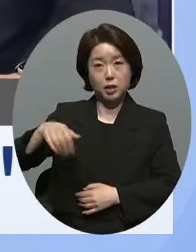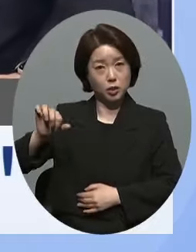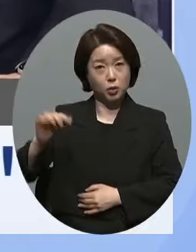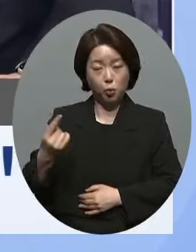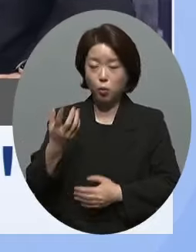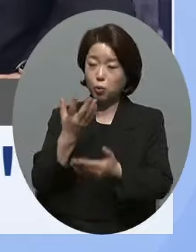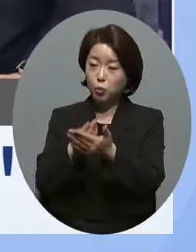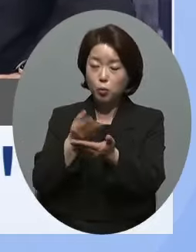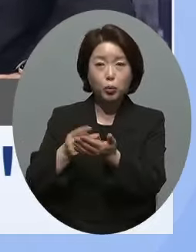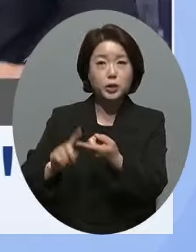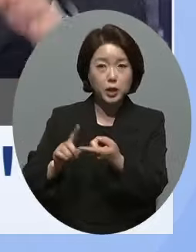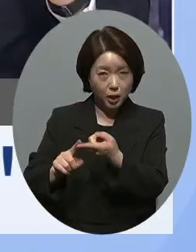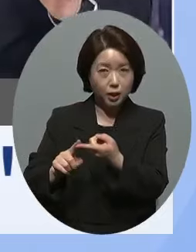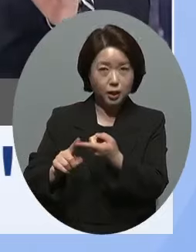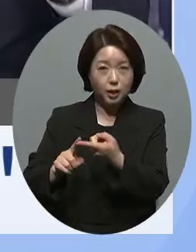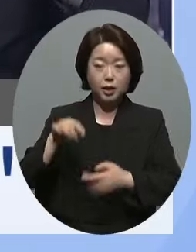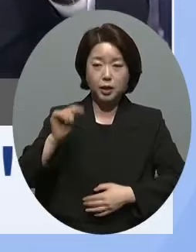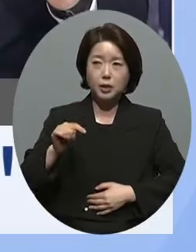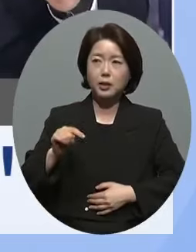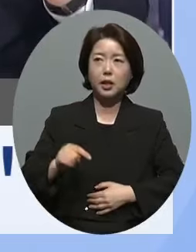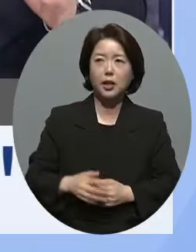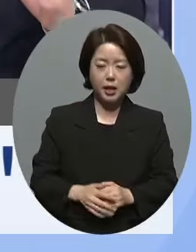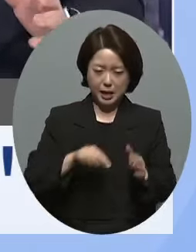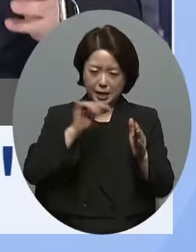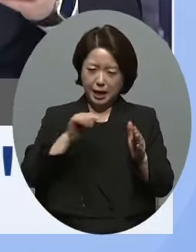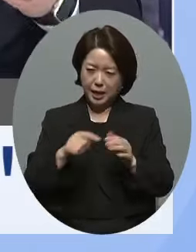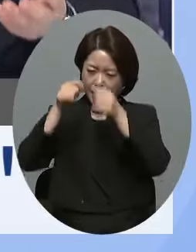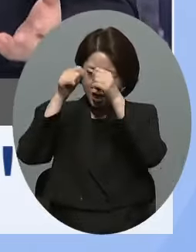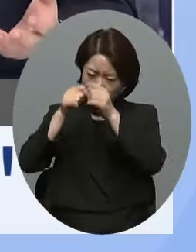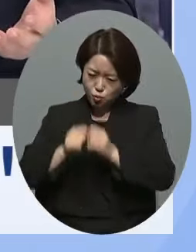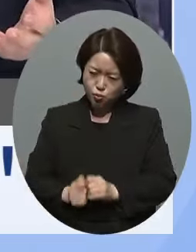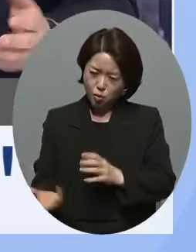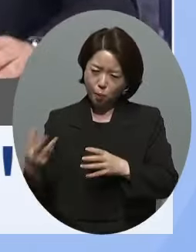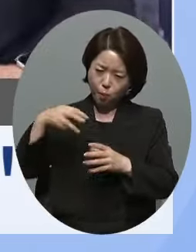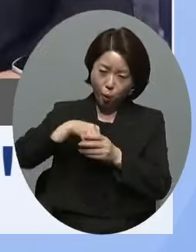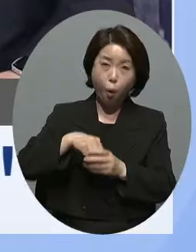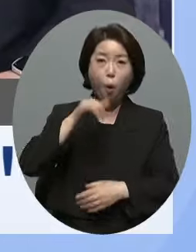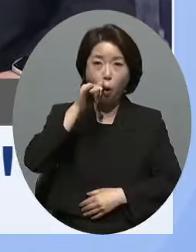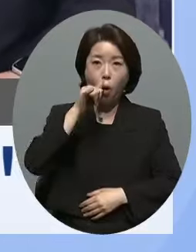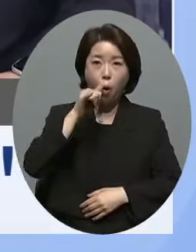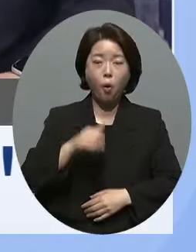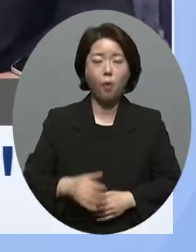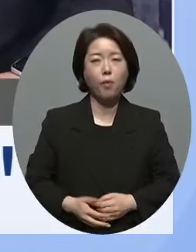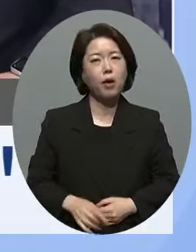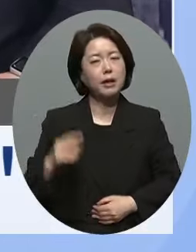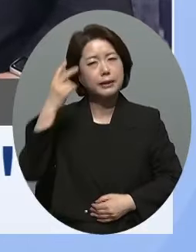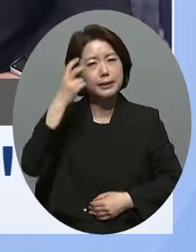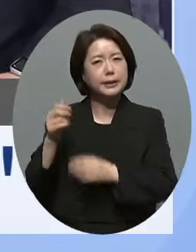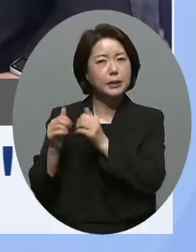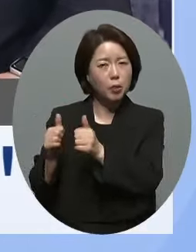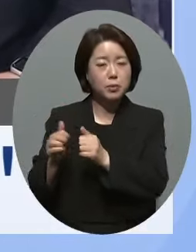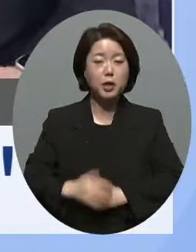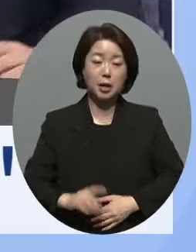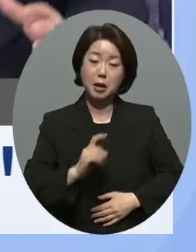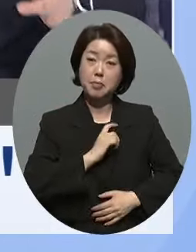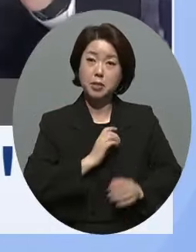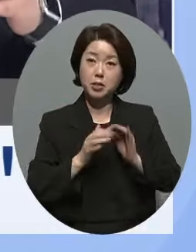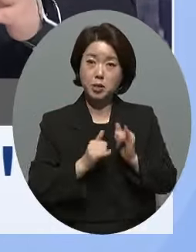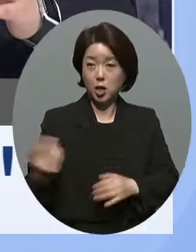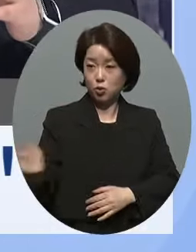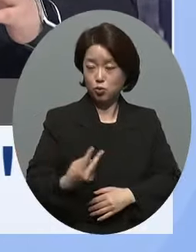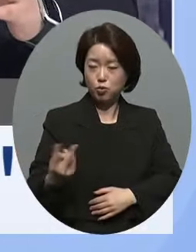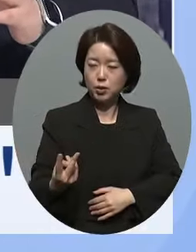가지고는이 녹취록이 길고이 안에 자세한 내용들이 다 담겨 있습니다 그러니까이 검사가이 피자하고